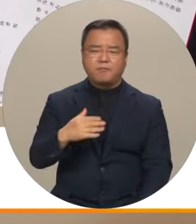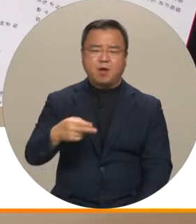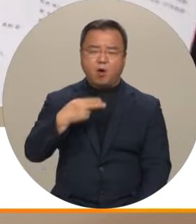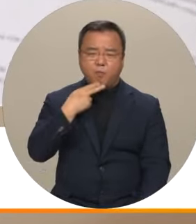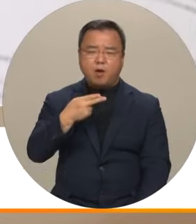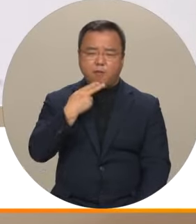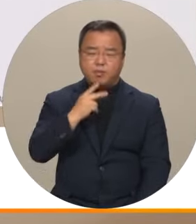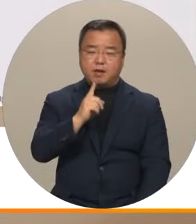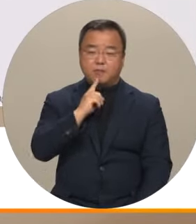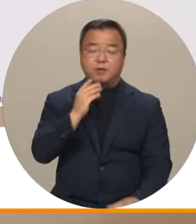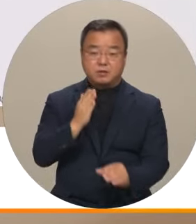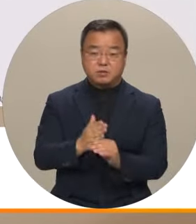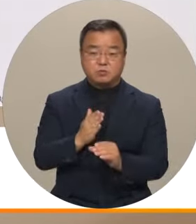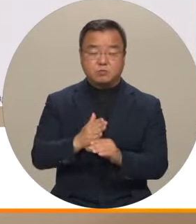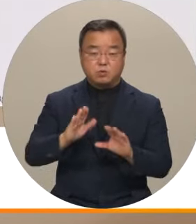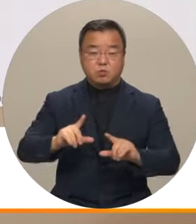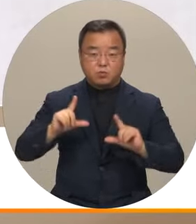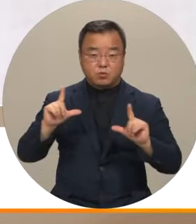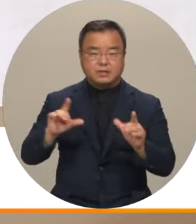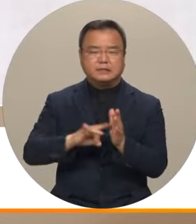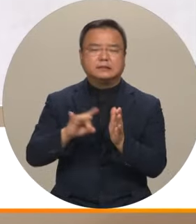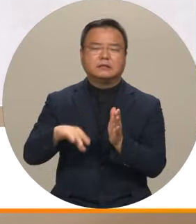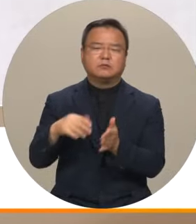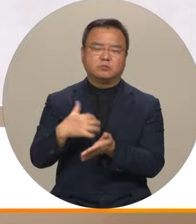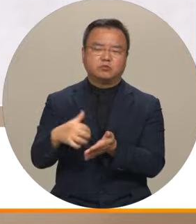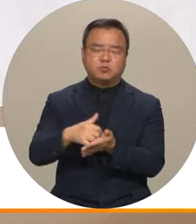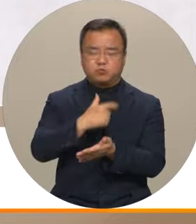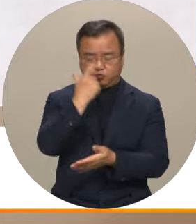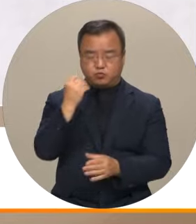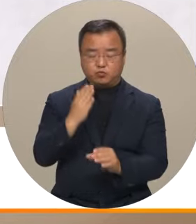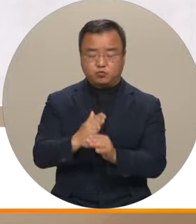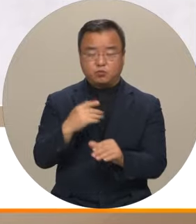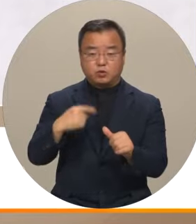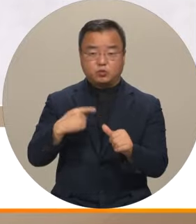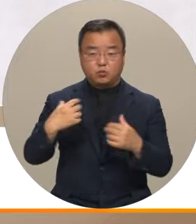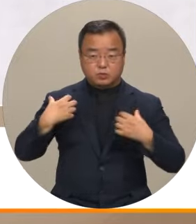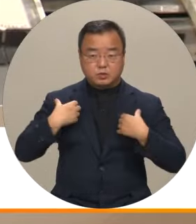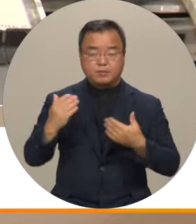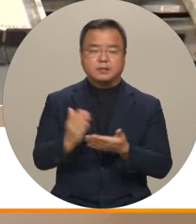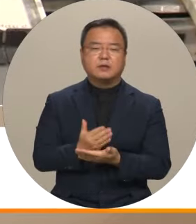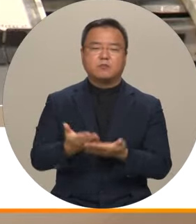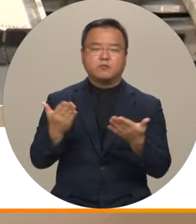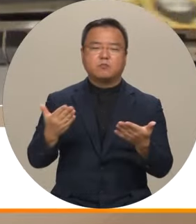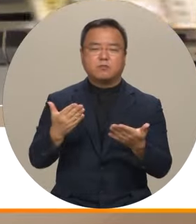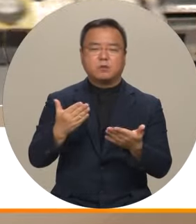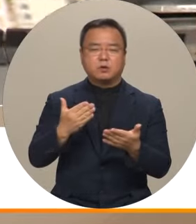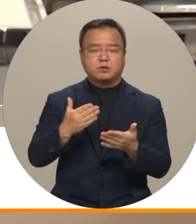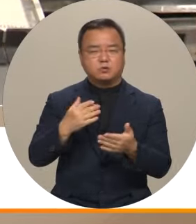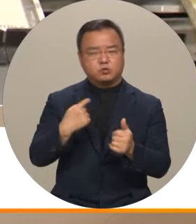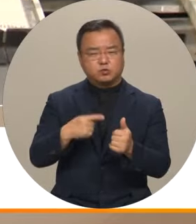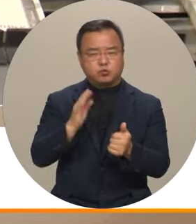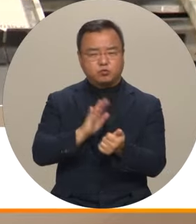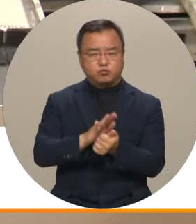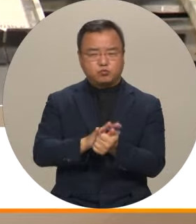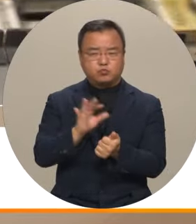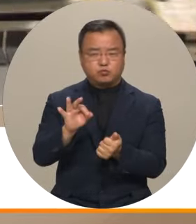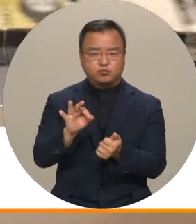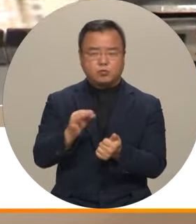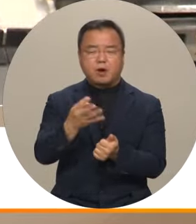올해는 실질적으로 세수가 부족해서 어 교육청에 배부된 교부금 중에 일부가 교부되지 못하는 상황이